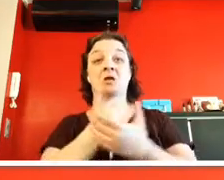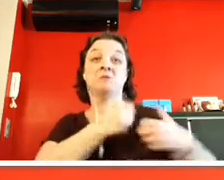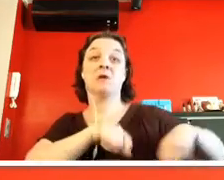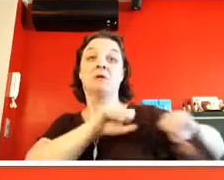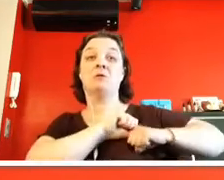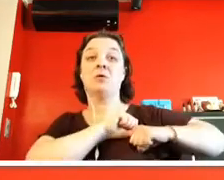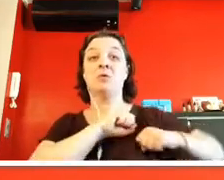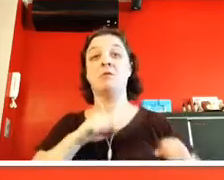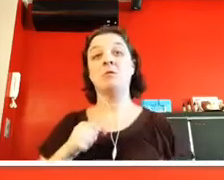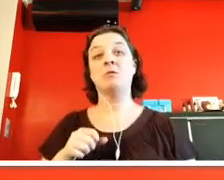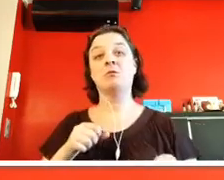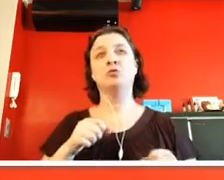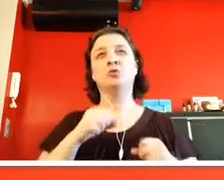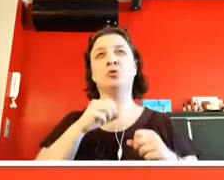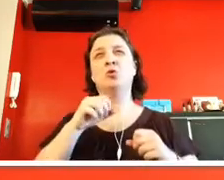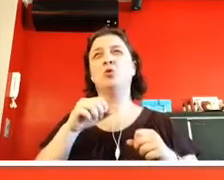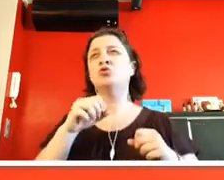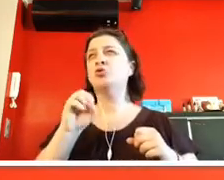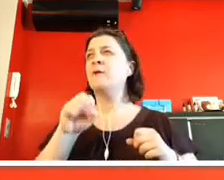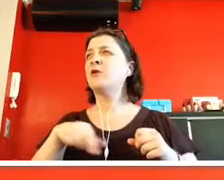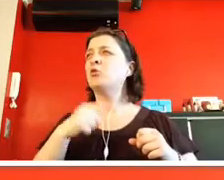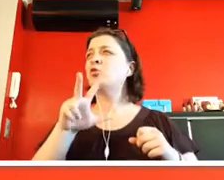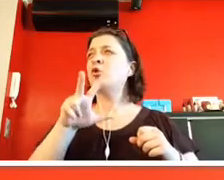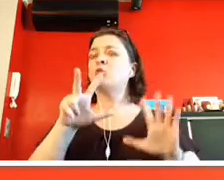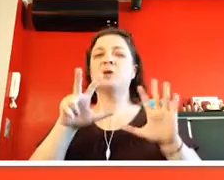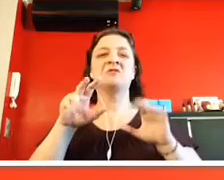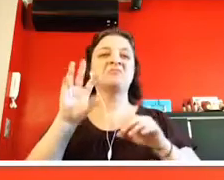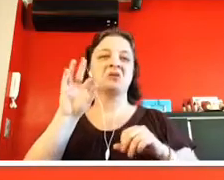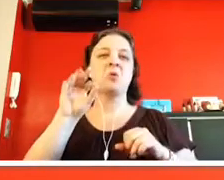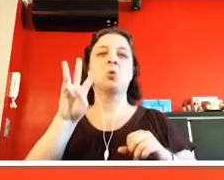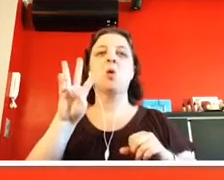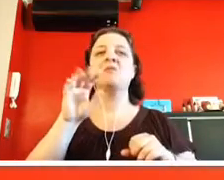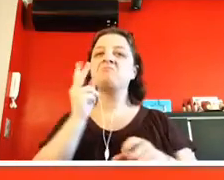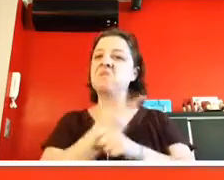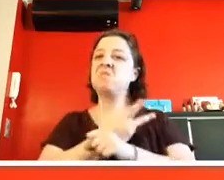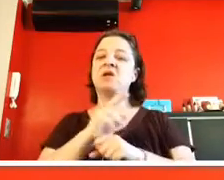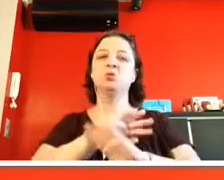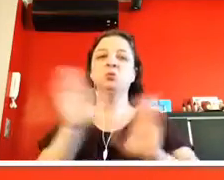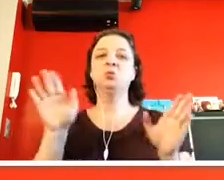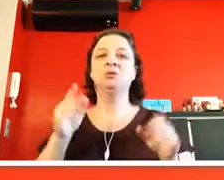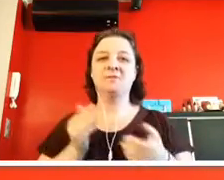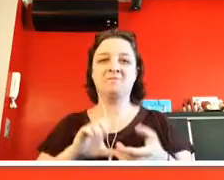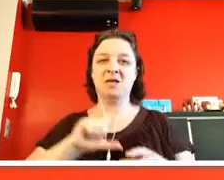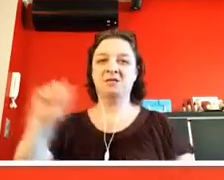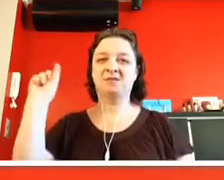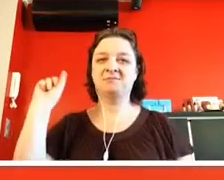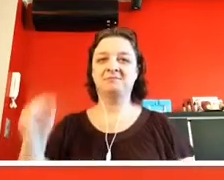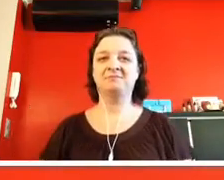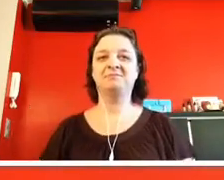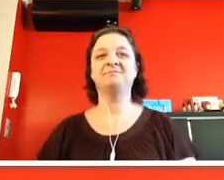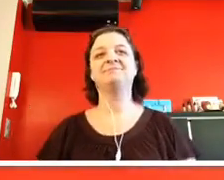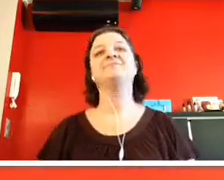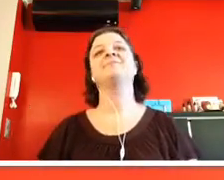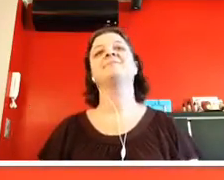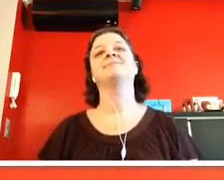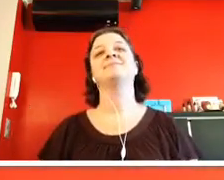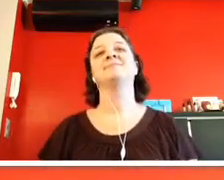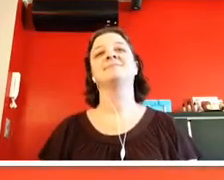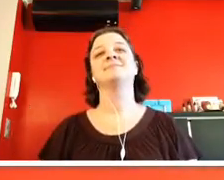Drops. Voilà. Donc une marque espagnole. Je suis en 0,38. Je reste en 50 watts. Ça me semble pas mal du tout. C'est parti.